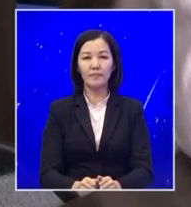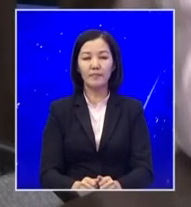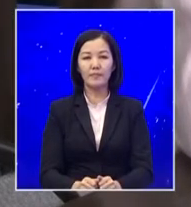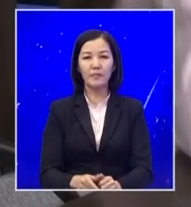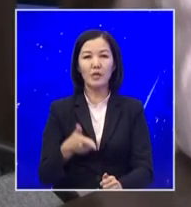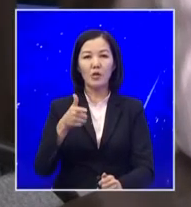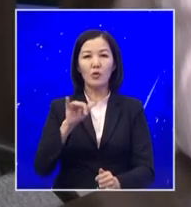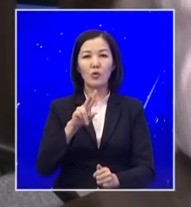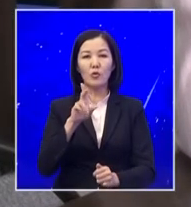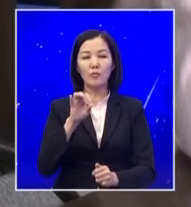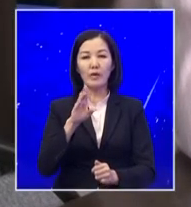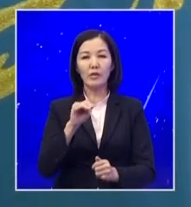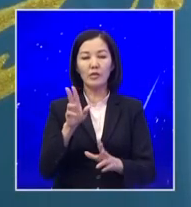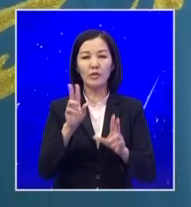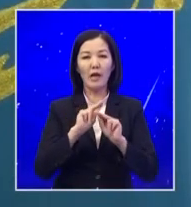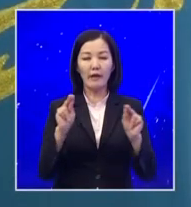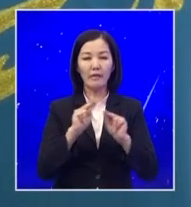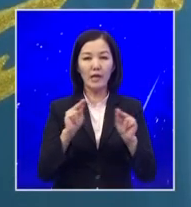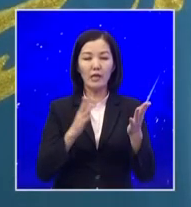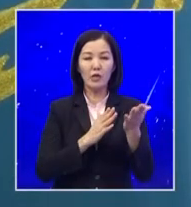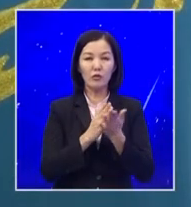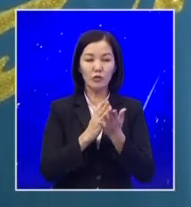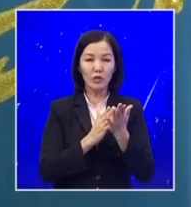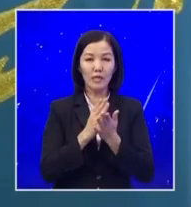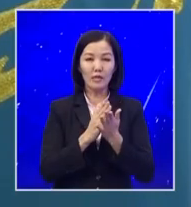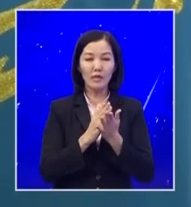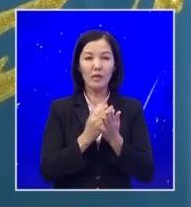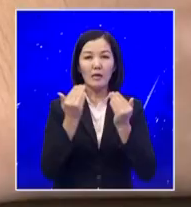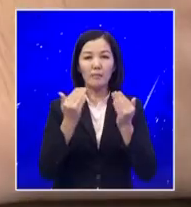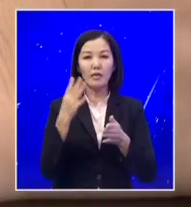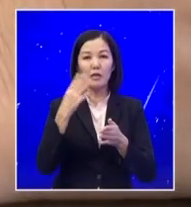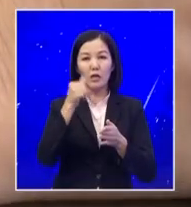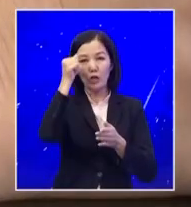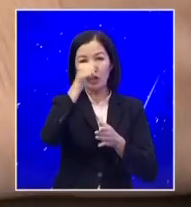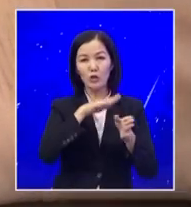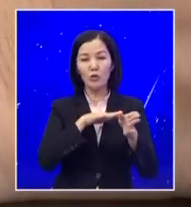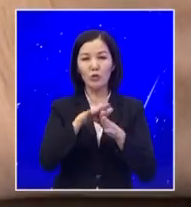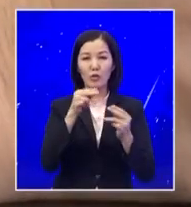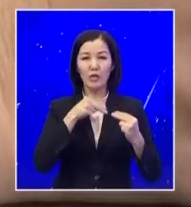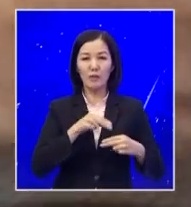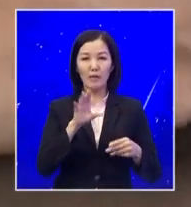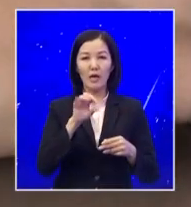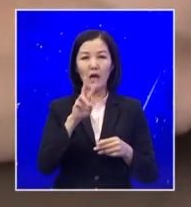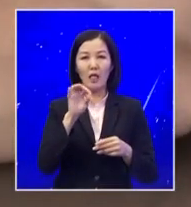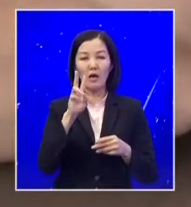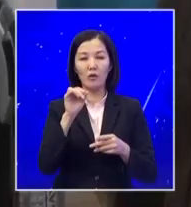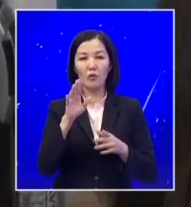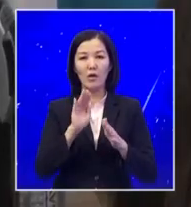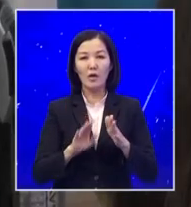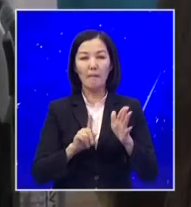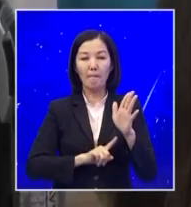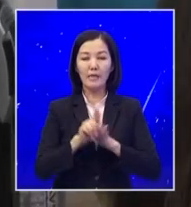Гүлбаршын Бесекенова ардагер ұстаз. Білім саласында тер төккеніне биыл 40 жыл толды. Еңбек жолын Алакөл ауданында бастауыш